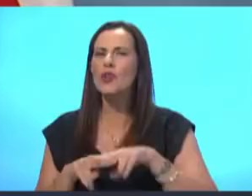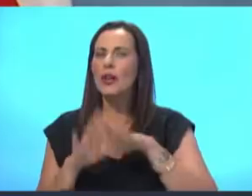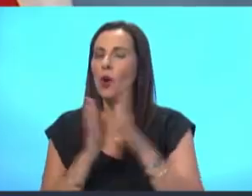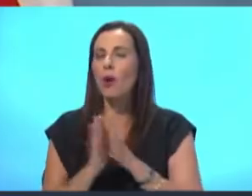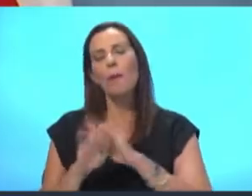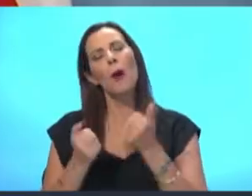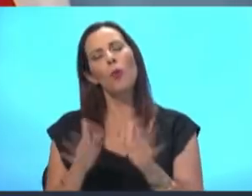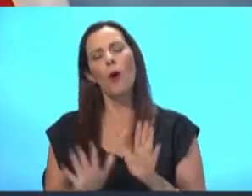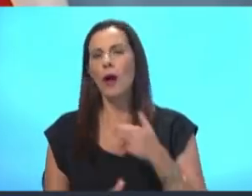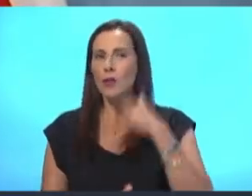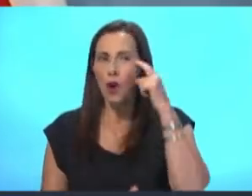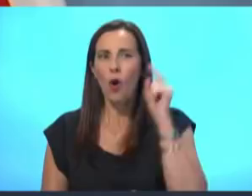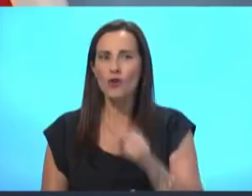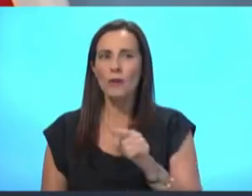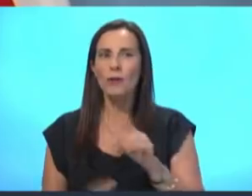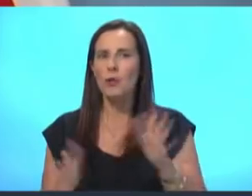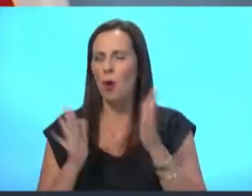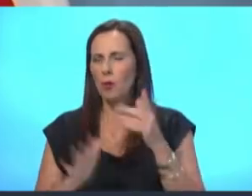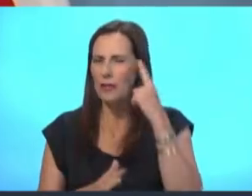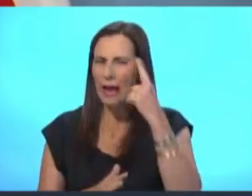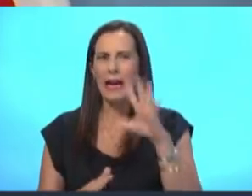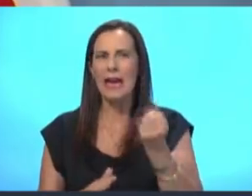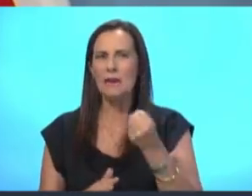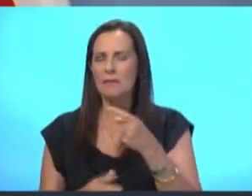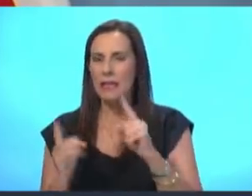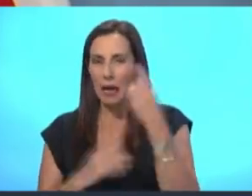פתוחות. I think that very quickly I'll know whether or not